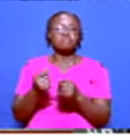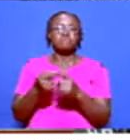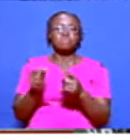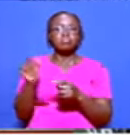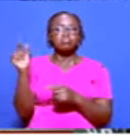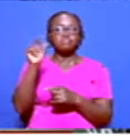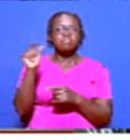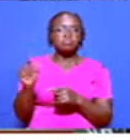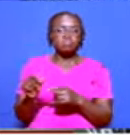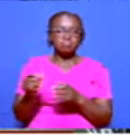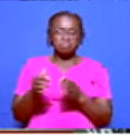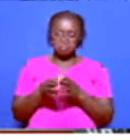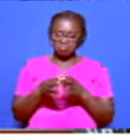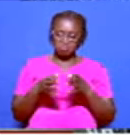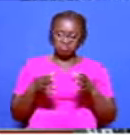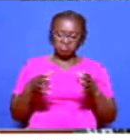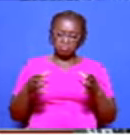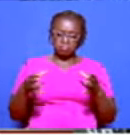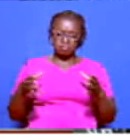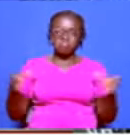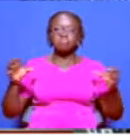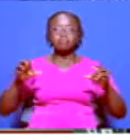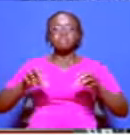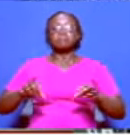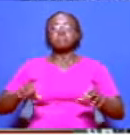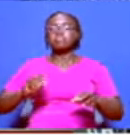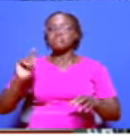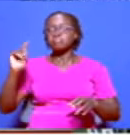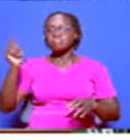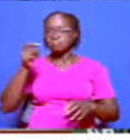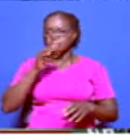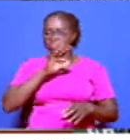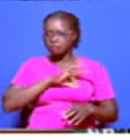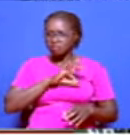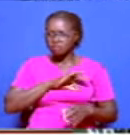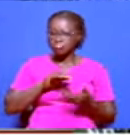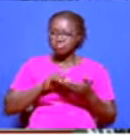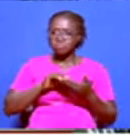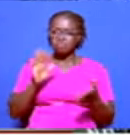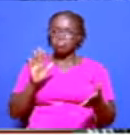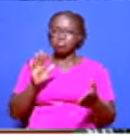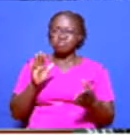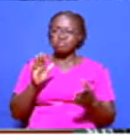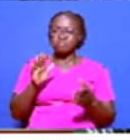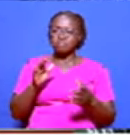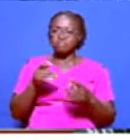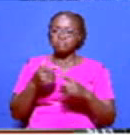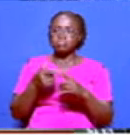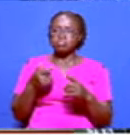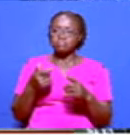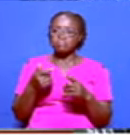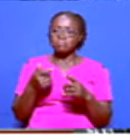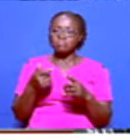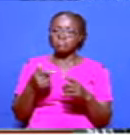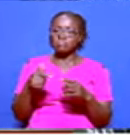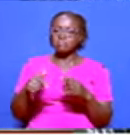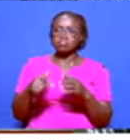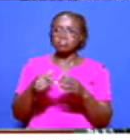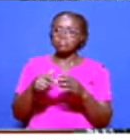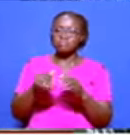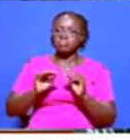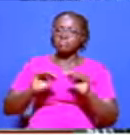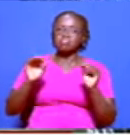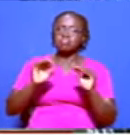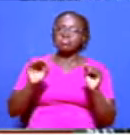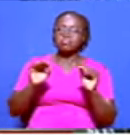given the expanded market. Kenya stands to gain a great deal from this new development, and this sensitization program of Yala